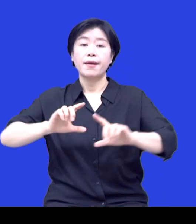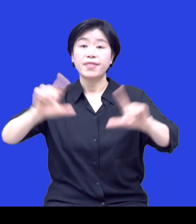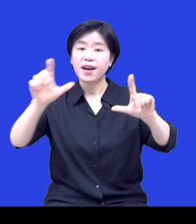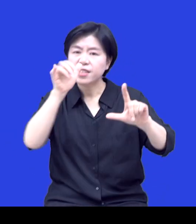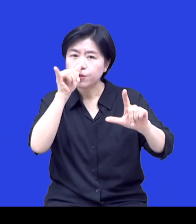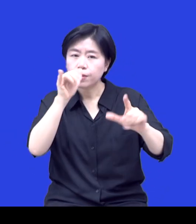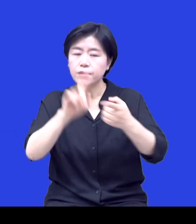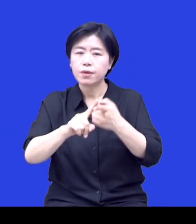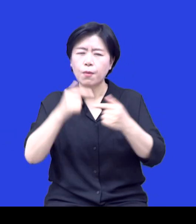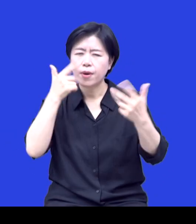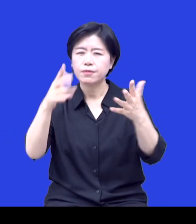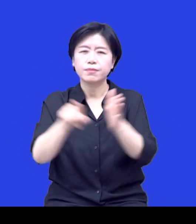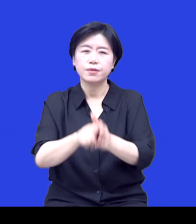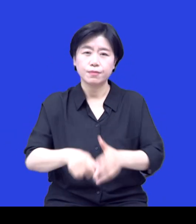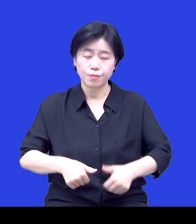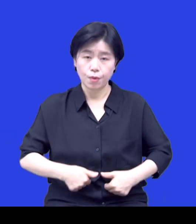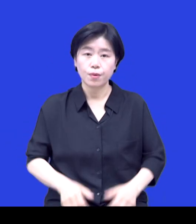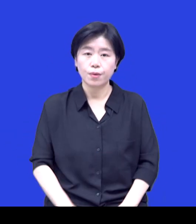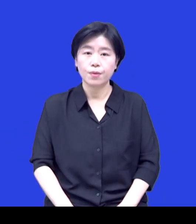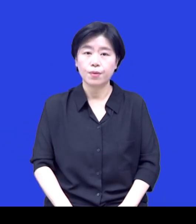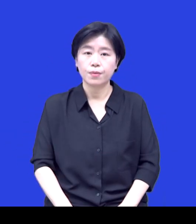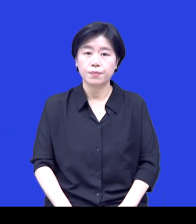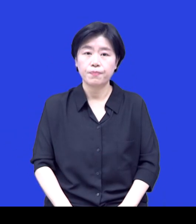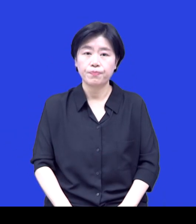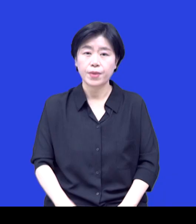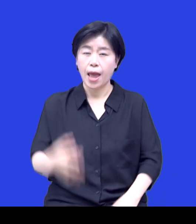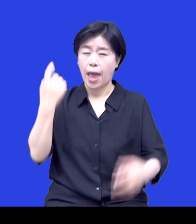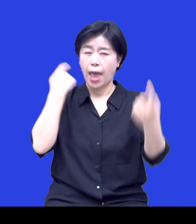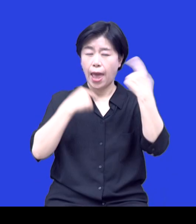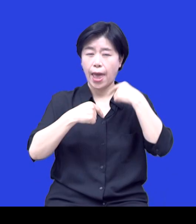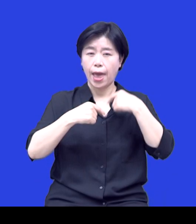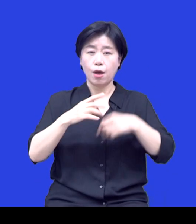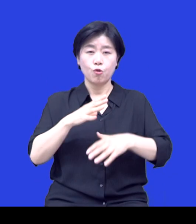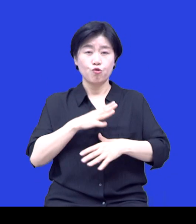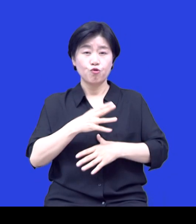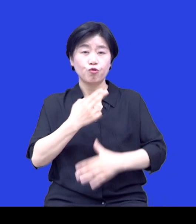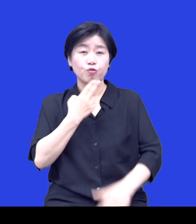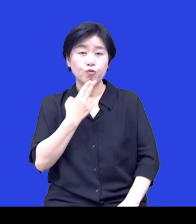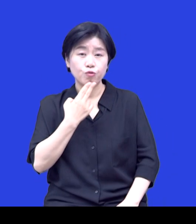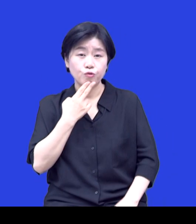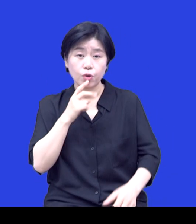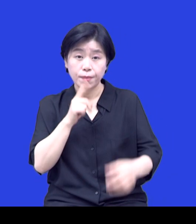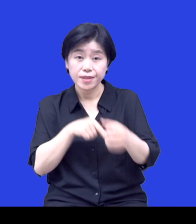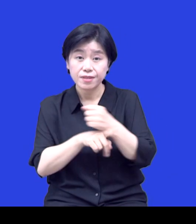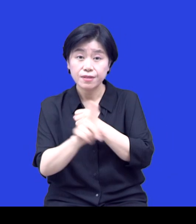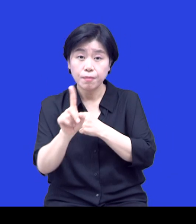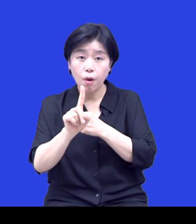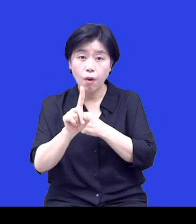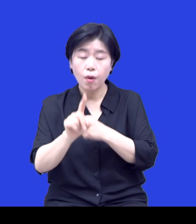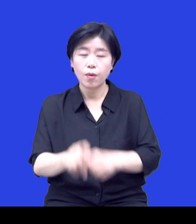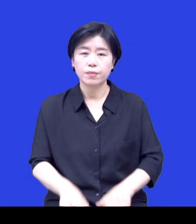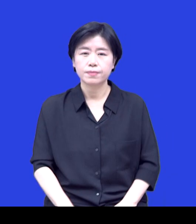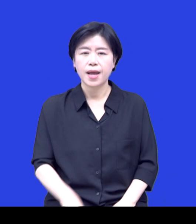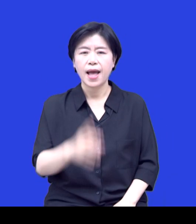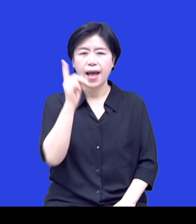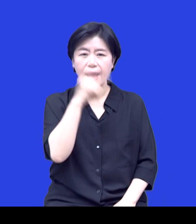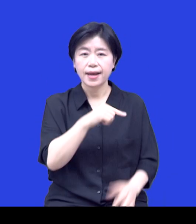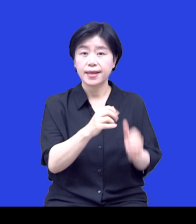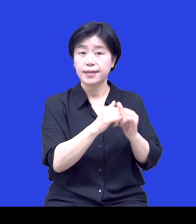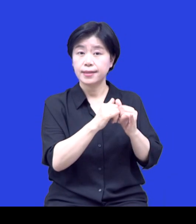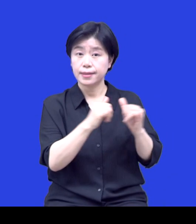않을 것이란 말 영어 성경에는 I'll fear no evil 어떤 번역에는 evil one 악한 자를